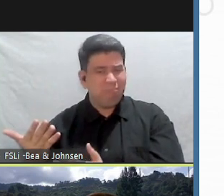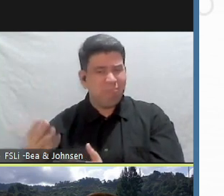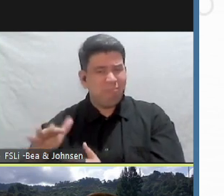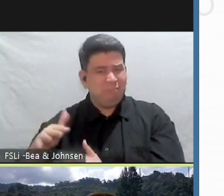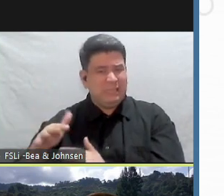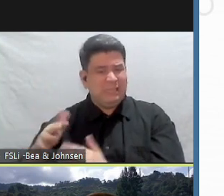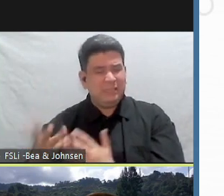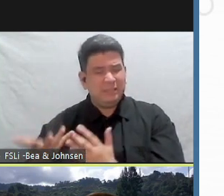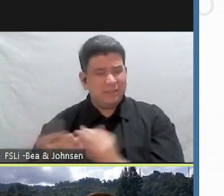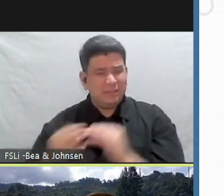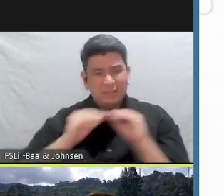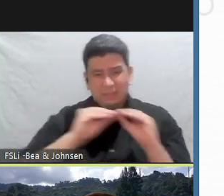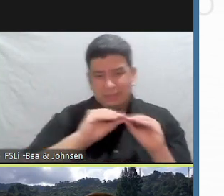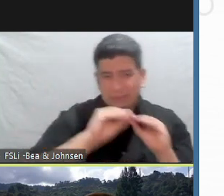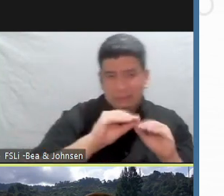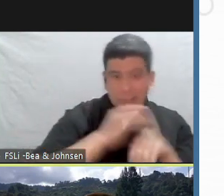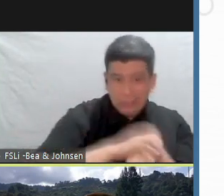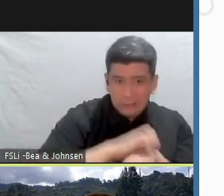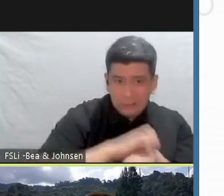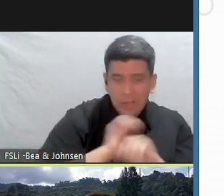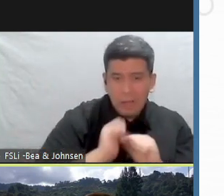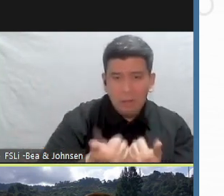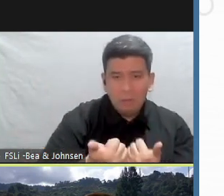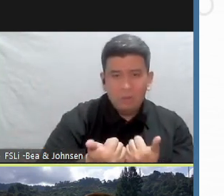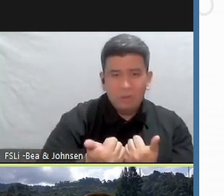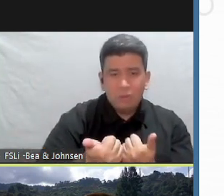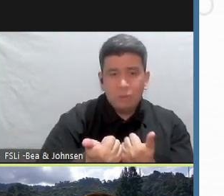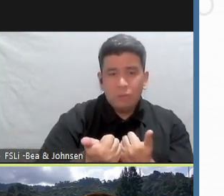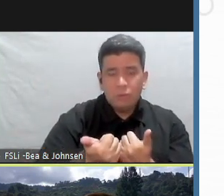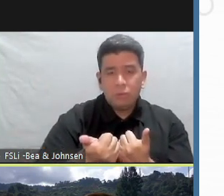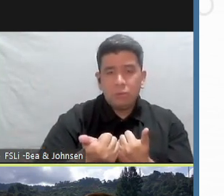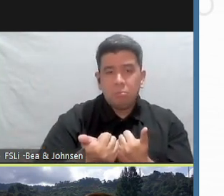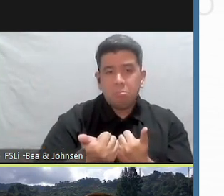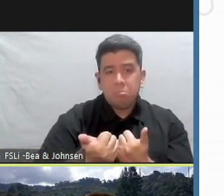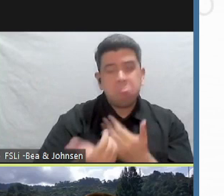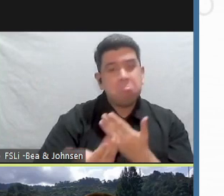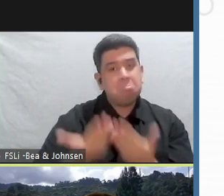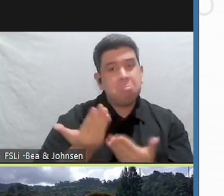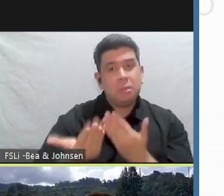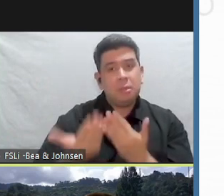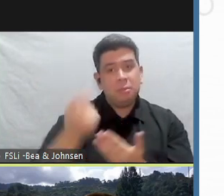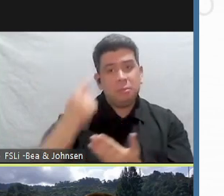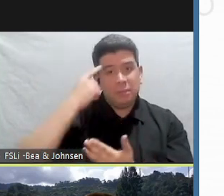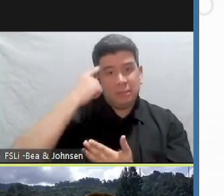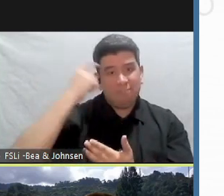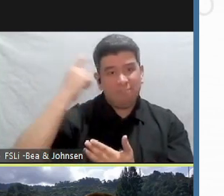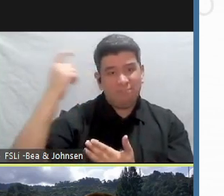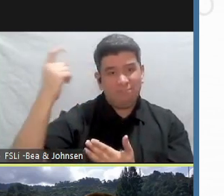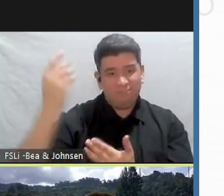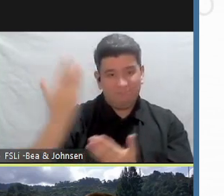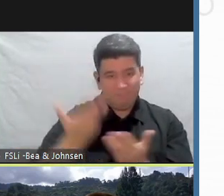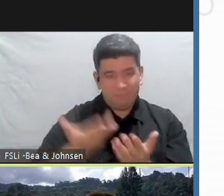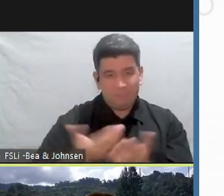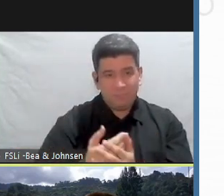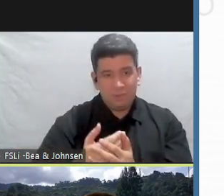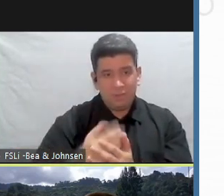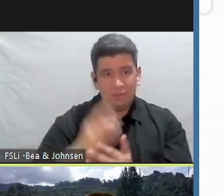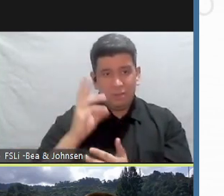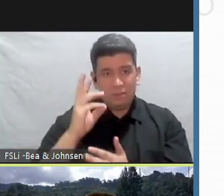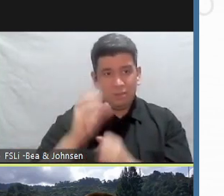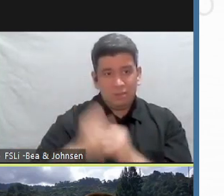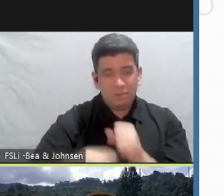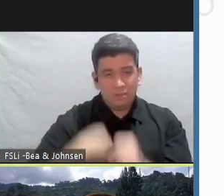international test na to, di ba? Baka naman na nanaginip lang. Ang masaklap nito, after 6 years, wala na